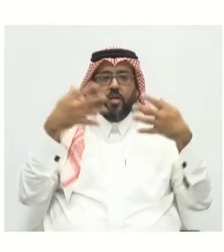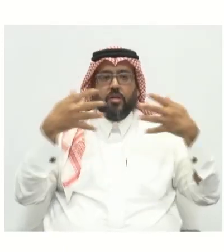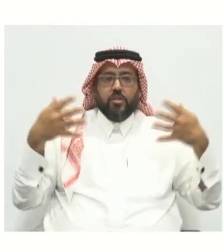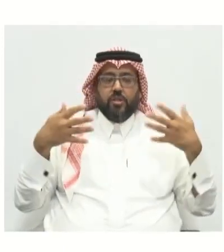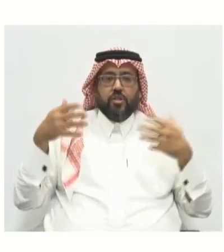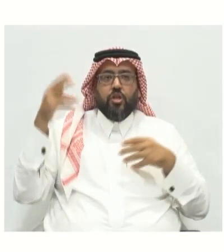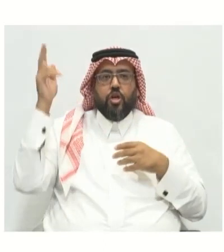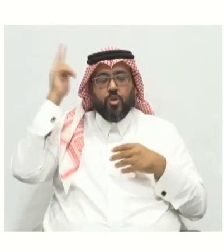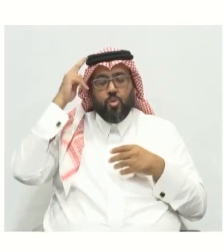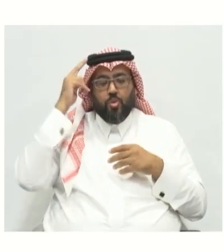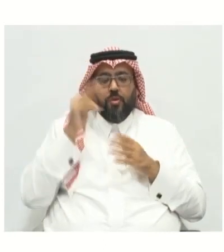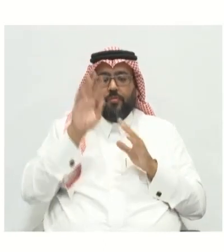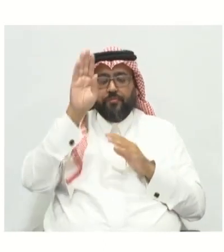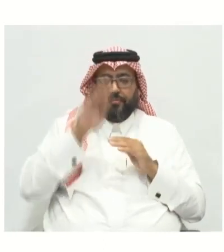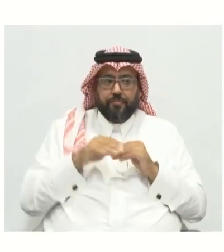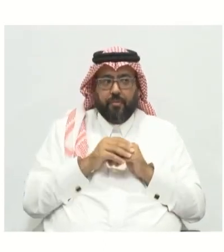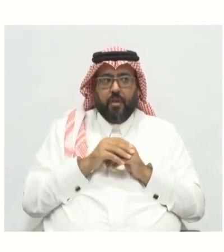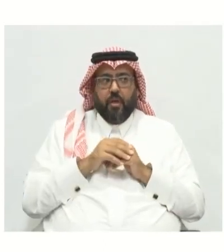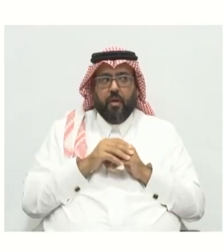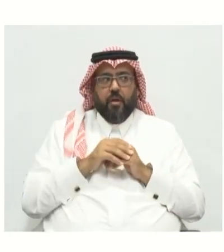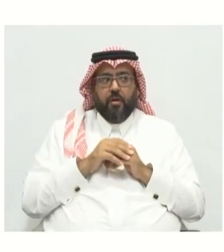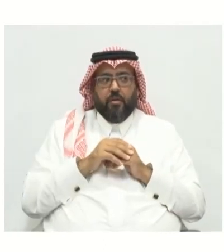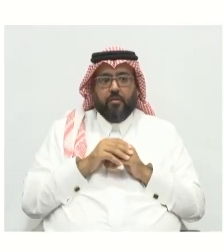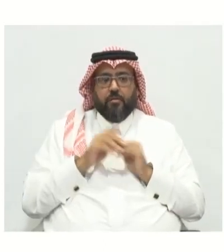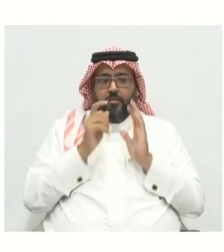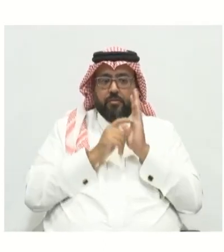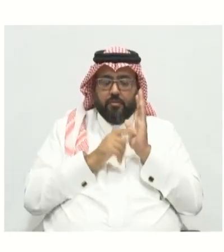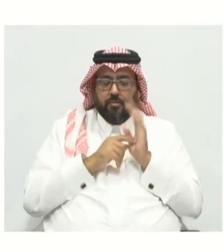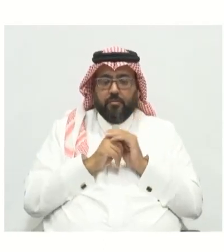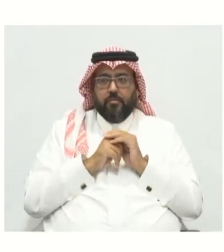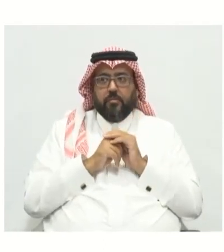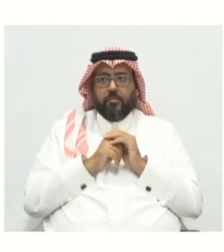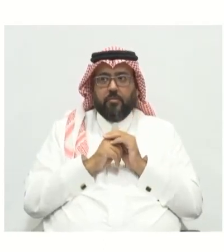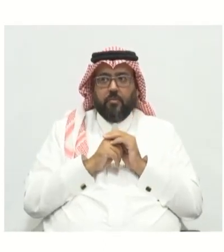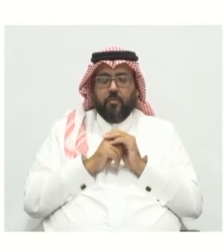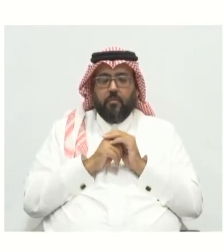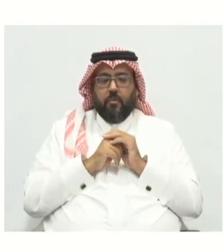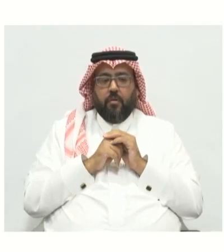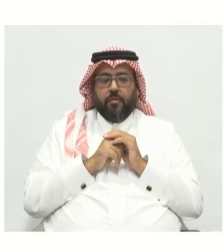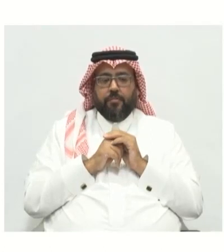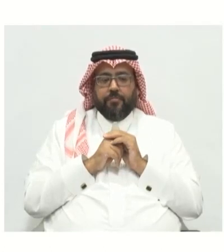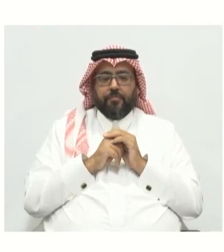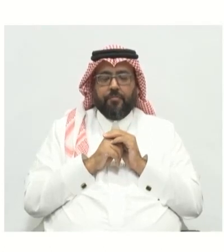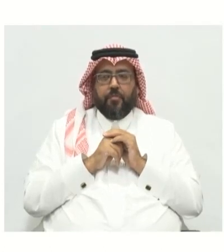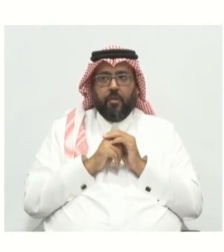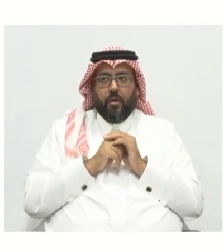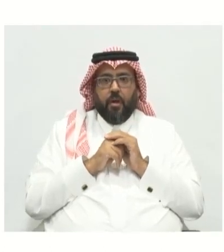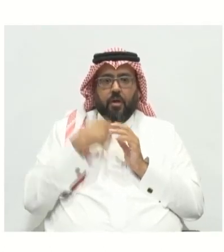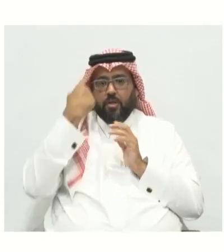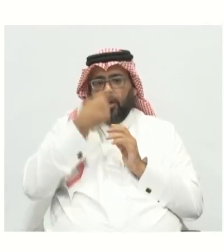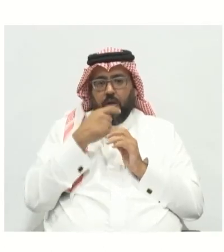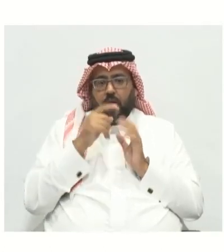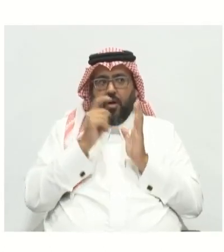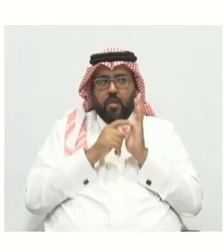هو النص الاساس نص النظام الاساسي للحكم وما ورد فيه من شكل الدوله